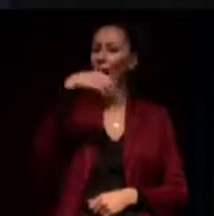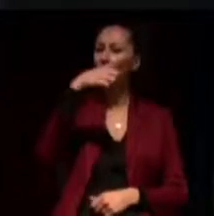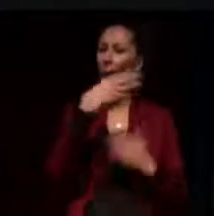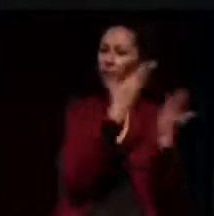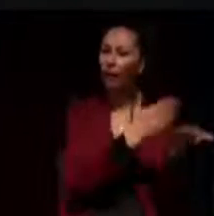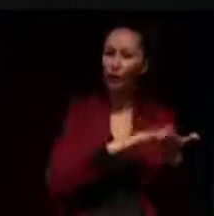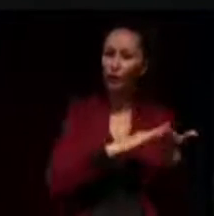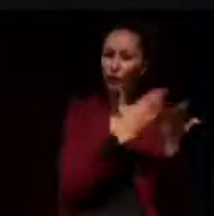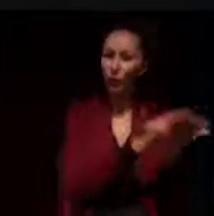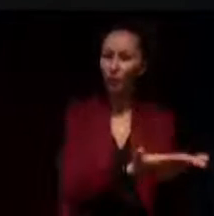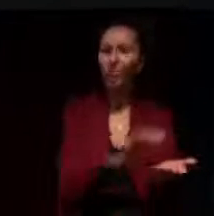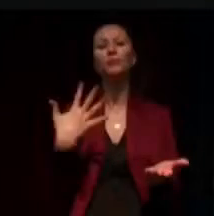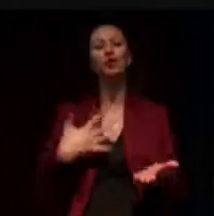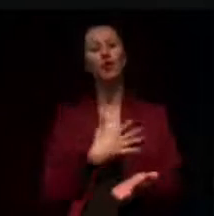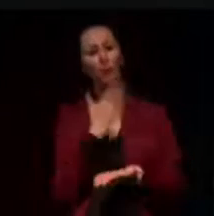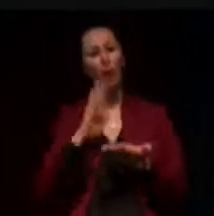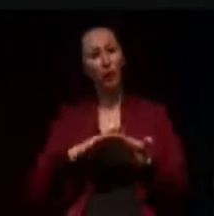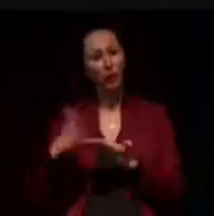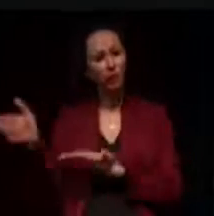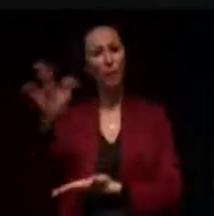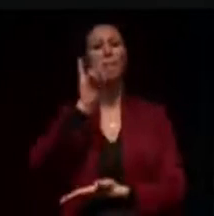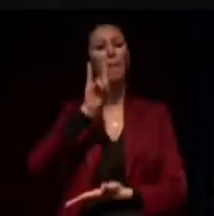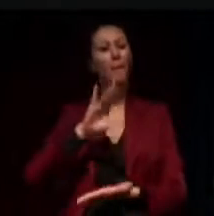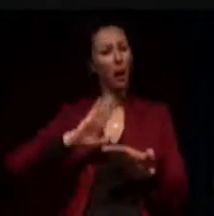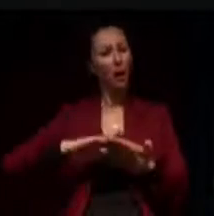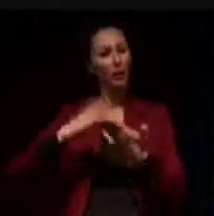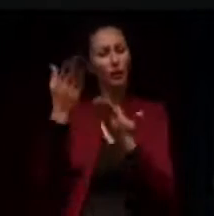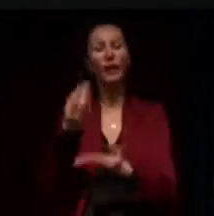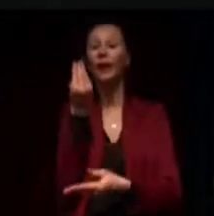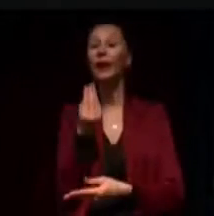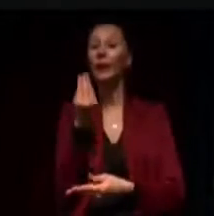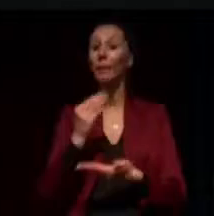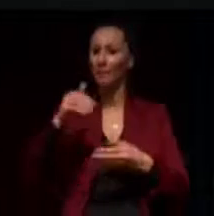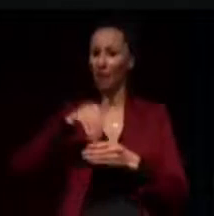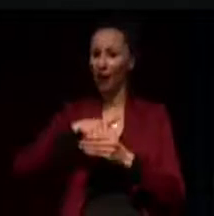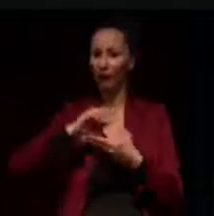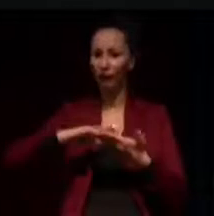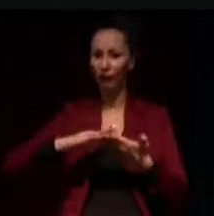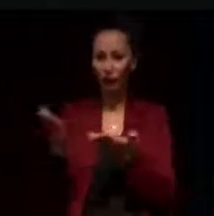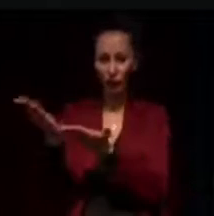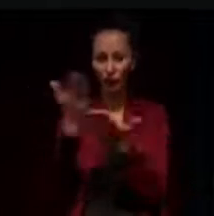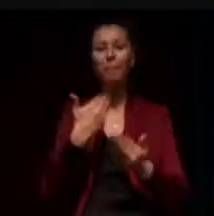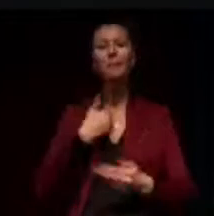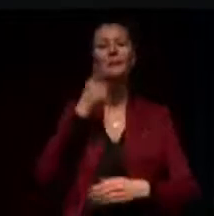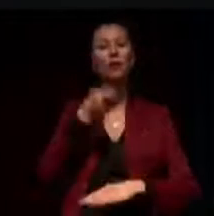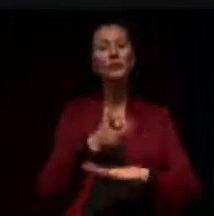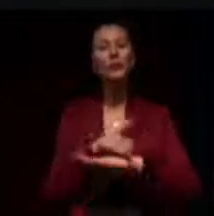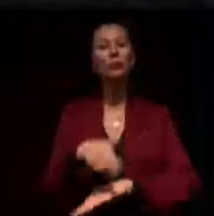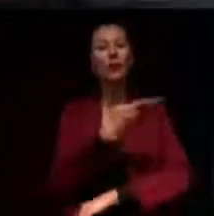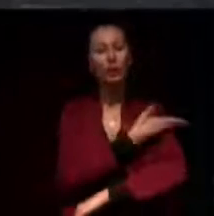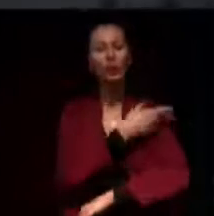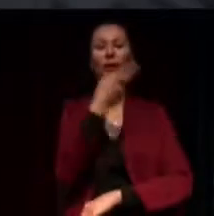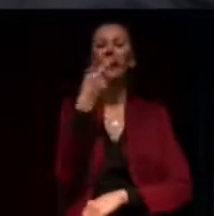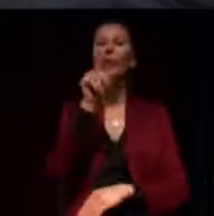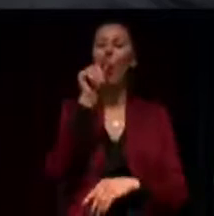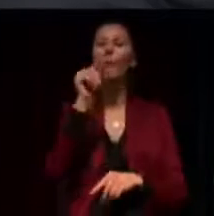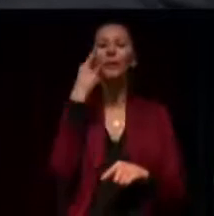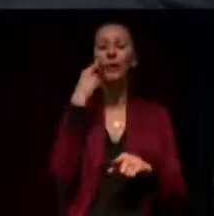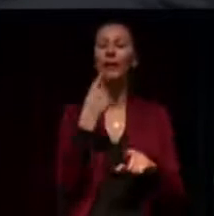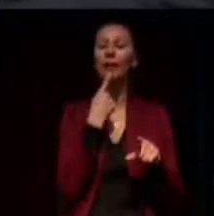Partili arkadaşlarım, gerek Cumhuriyet Halk Partili arkadaşım, MHP'li ve İYİ Partili arkadaşlarım. Yani biz aslında bu ülkede 2011 yılına